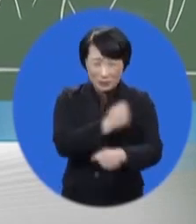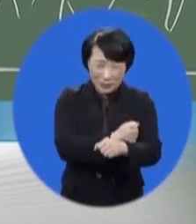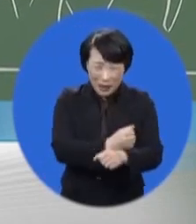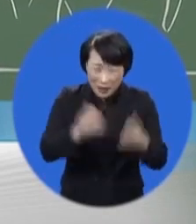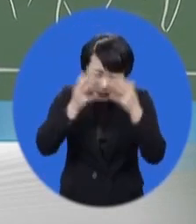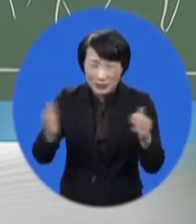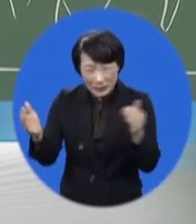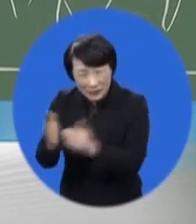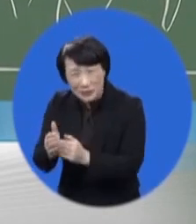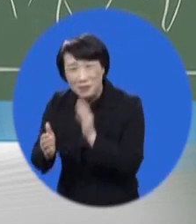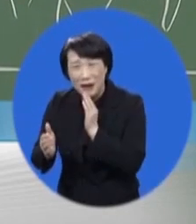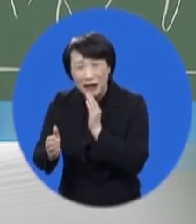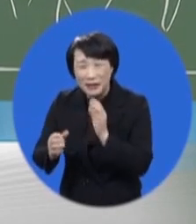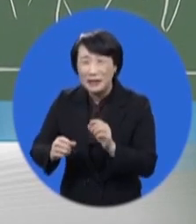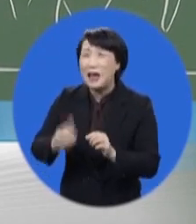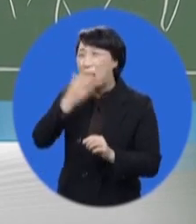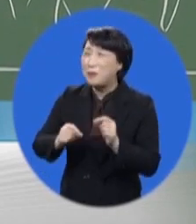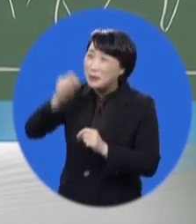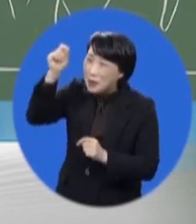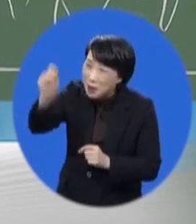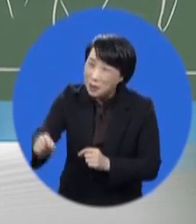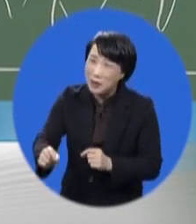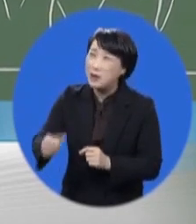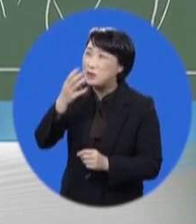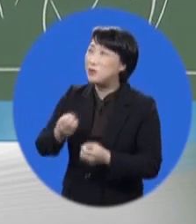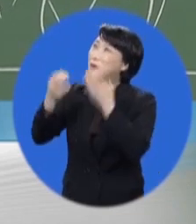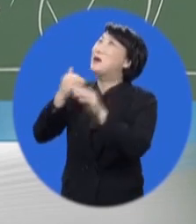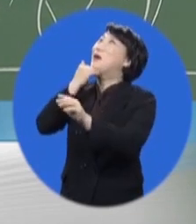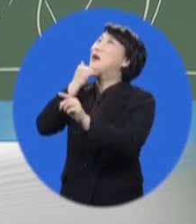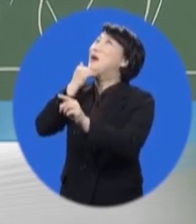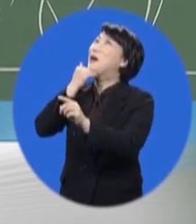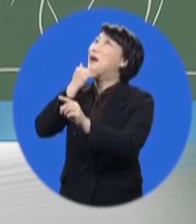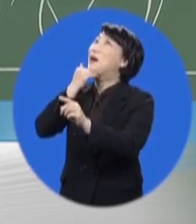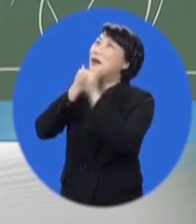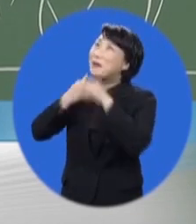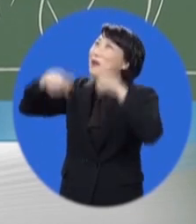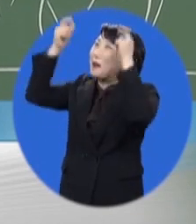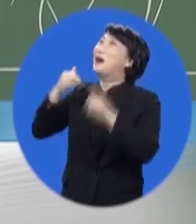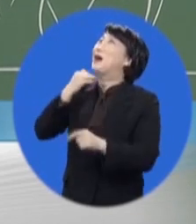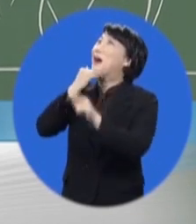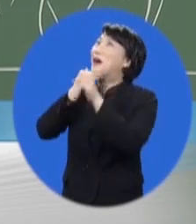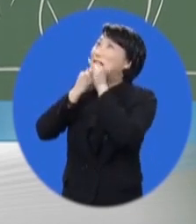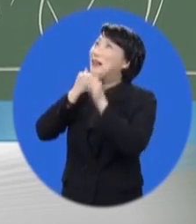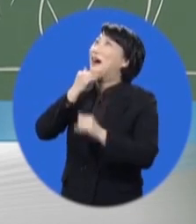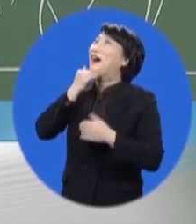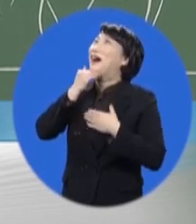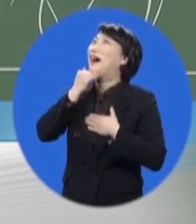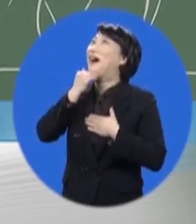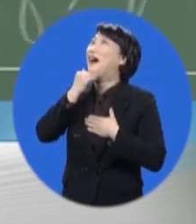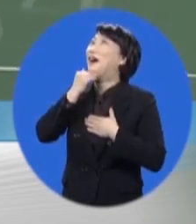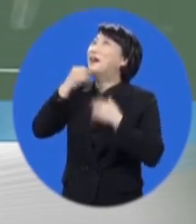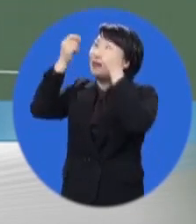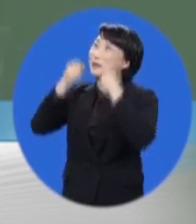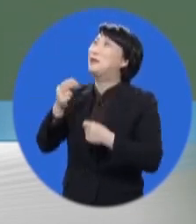끝나. 영원한 행복과 축복이 기다린다. 면류관이 기다린다.